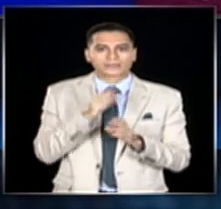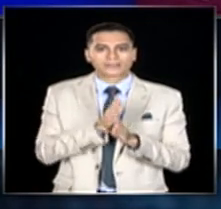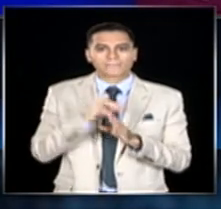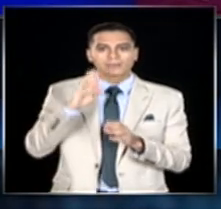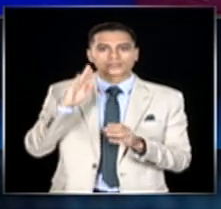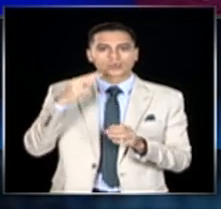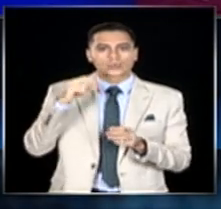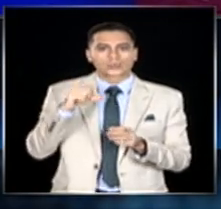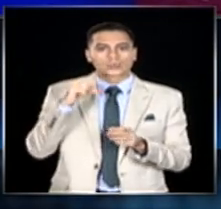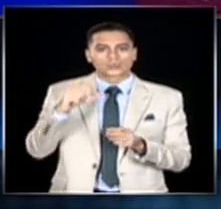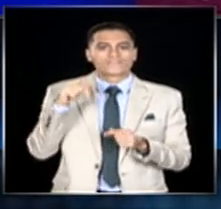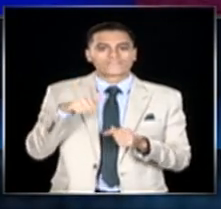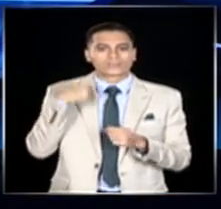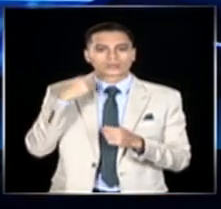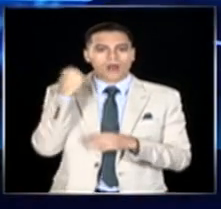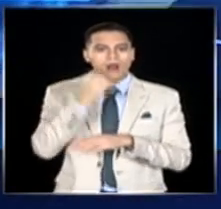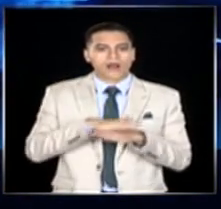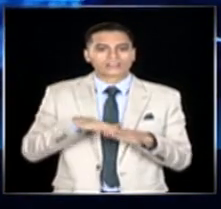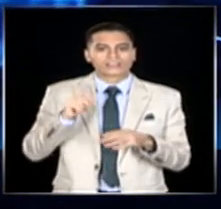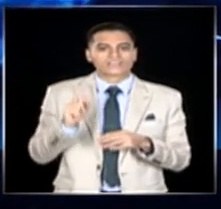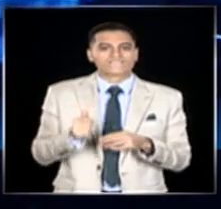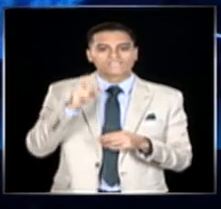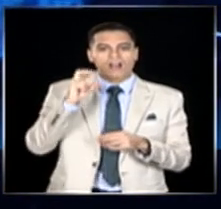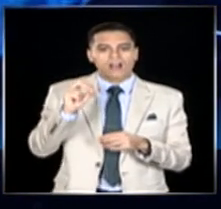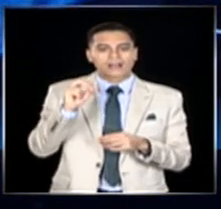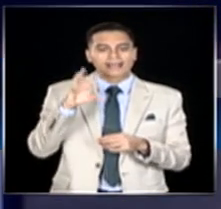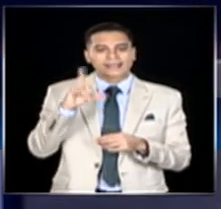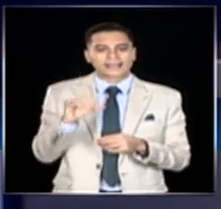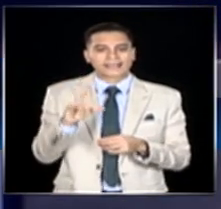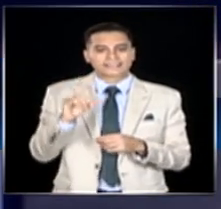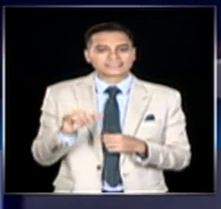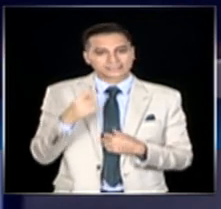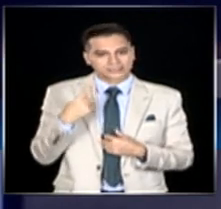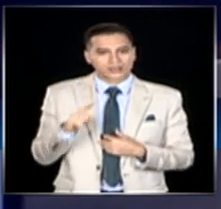هو؟ هنيدي. صح. ما أكثر الأندية حصولاً؟